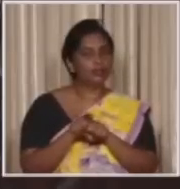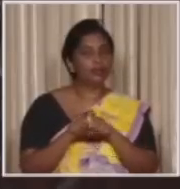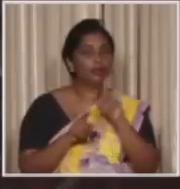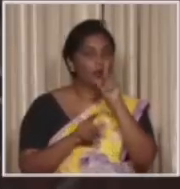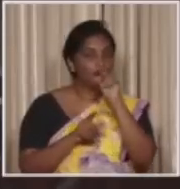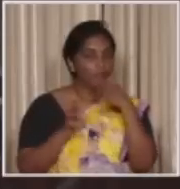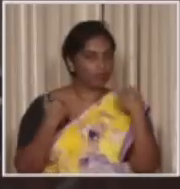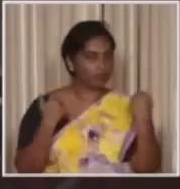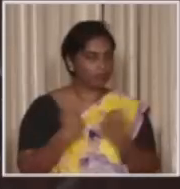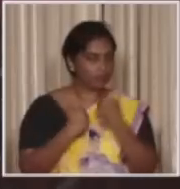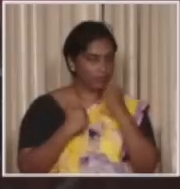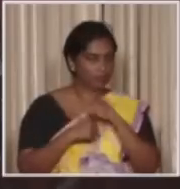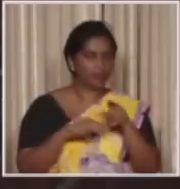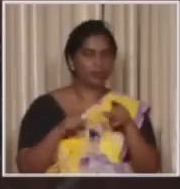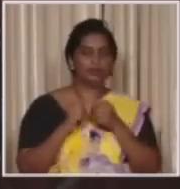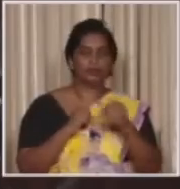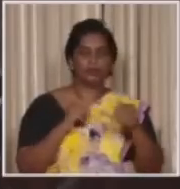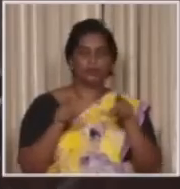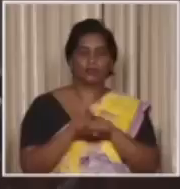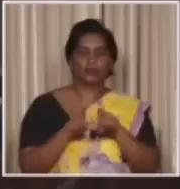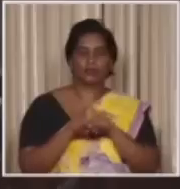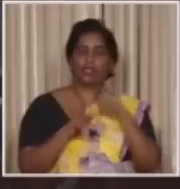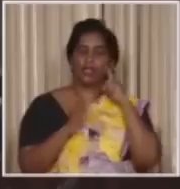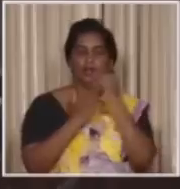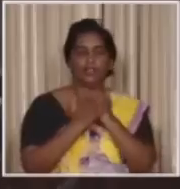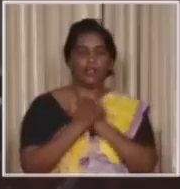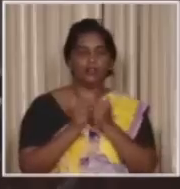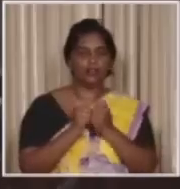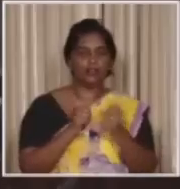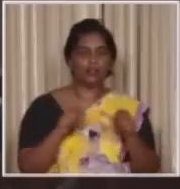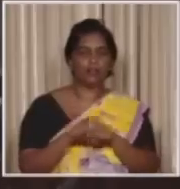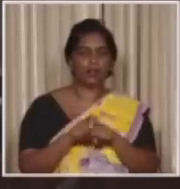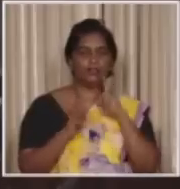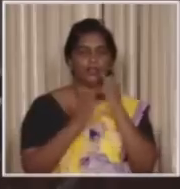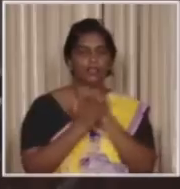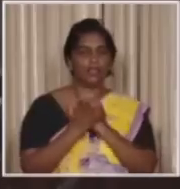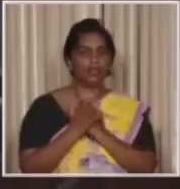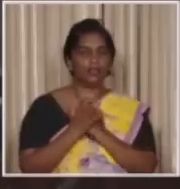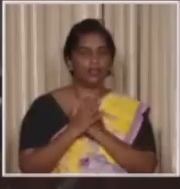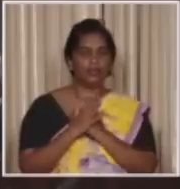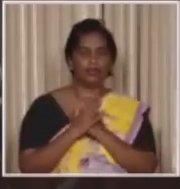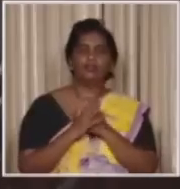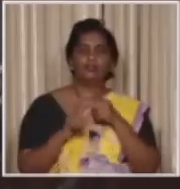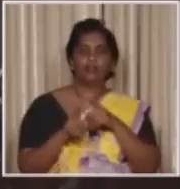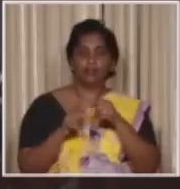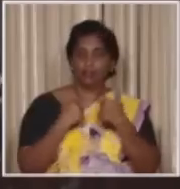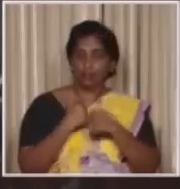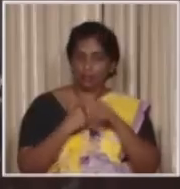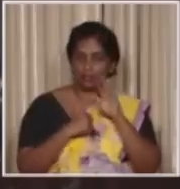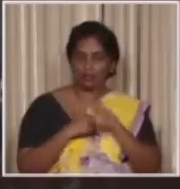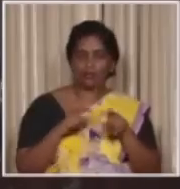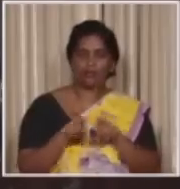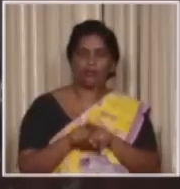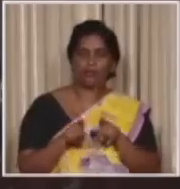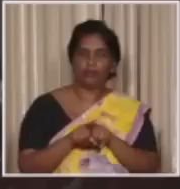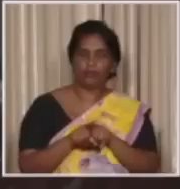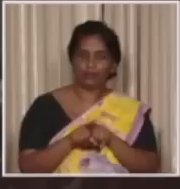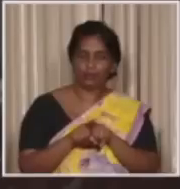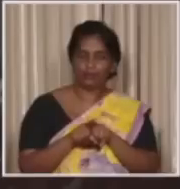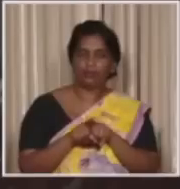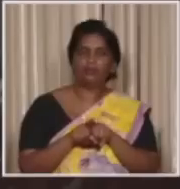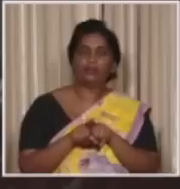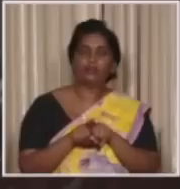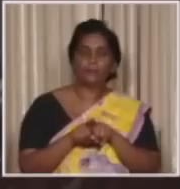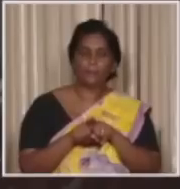එක්ක ගැටෙනවා. ඒක වැරදි. විධායකයයි ව්‍යවස්ථාදායකයයි අතර අන්තර් සම්බන්ධයක් හදන්න තමයි වර්තමාන ජනාධිපතිතුමා හැම